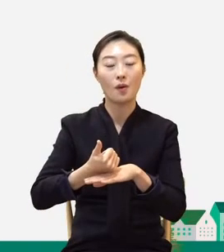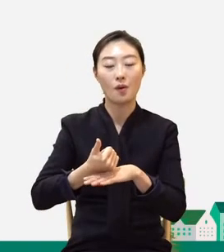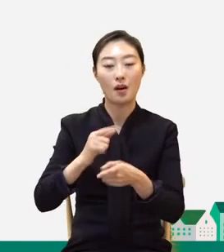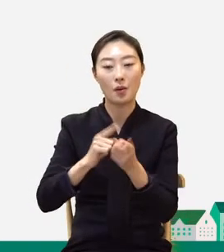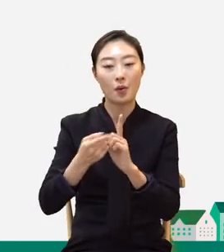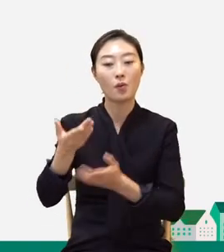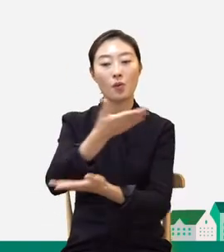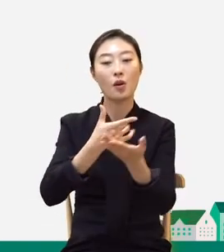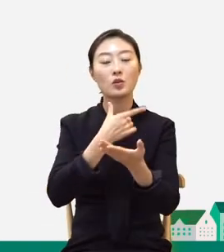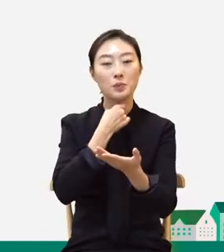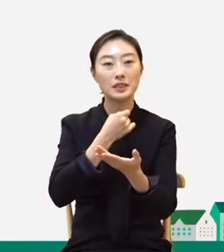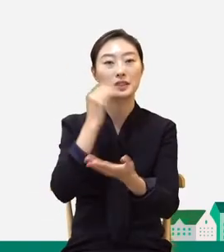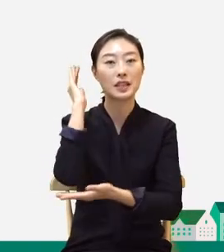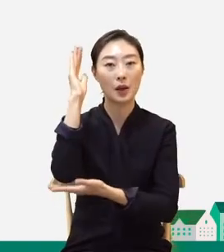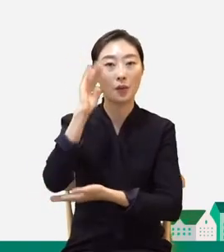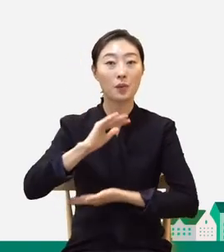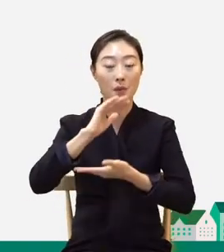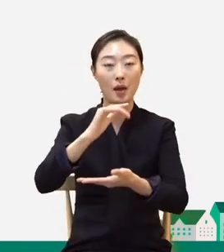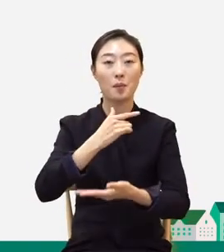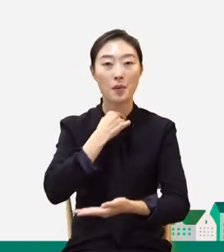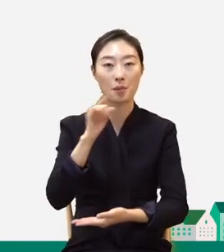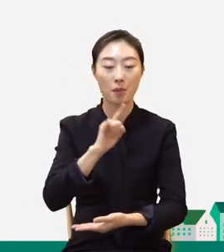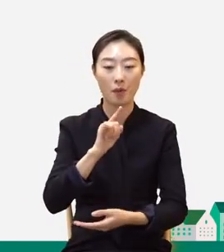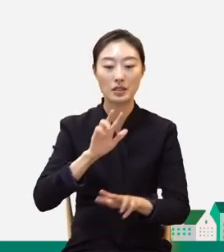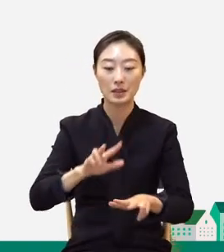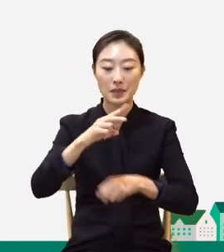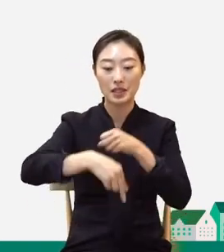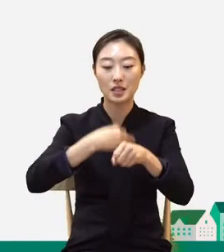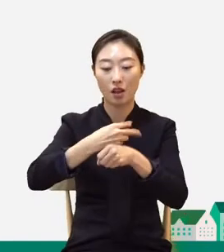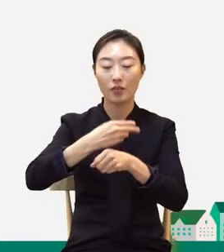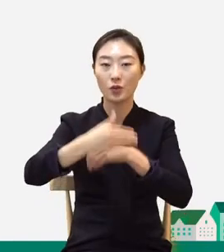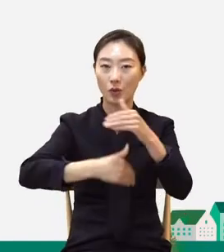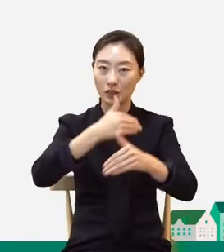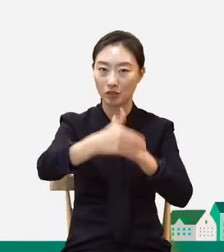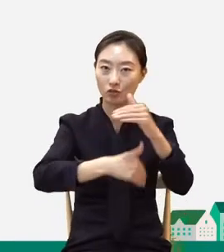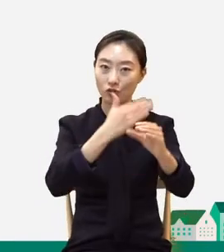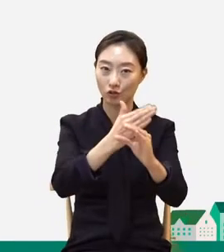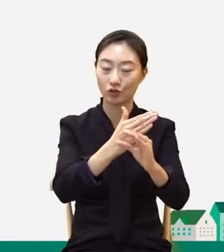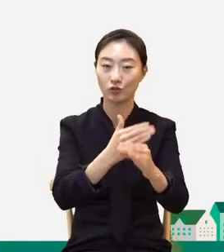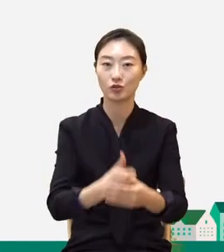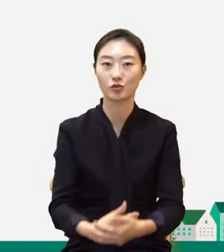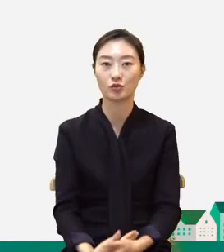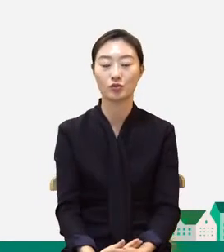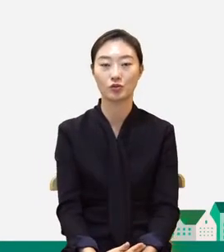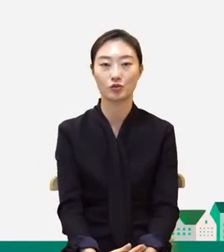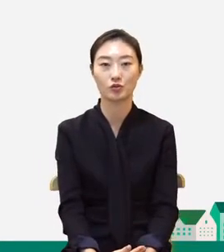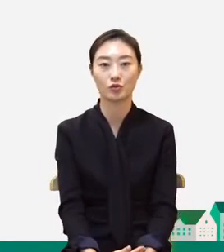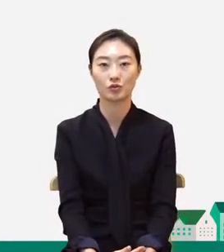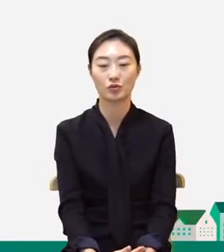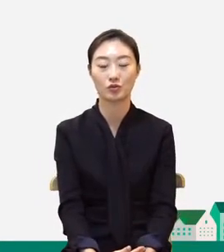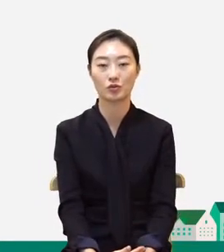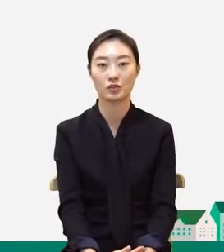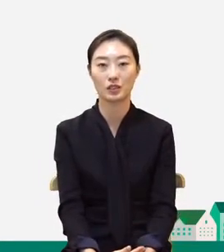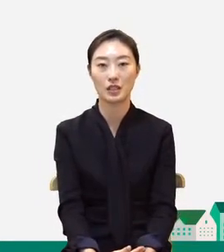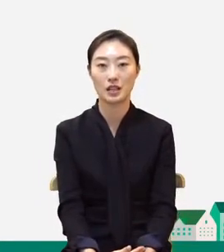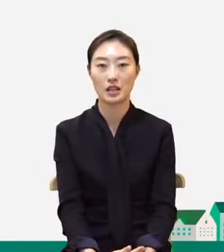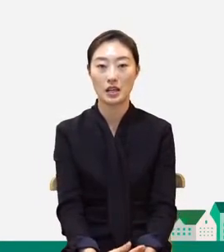좀 이야기를 드리면 지금 현재 2년차 과정에 있는데요. 무엇보다 이